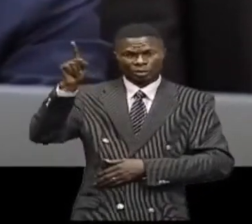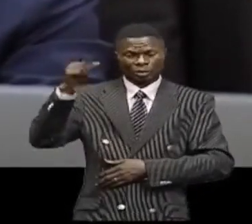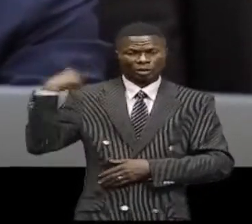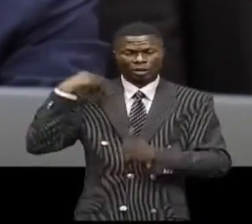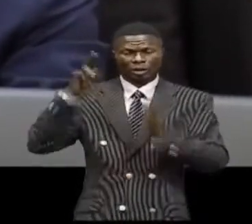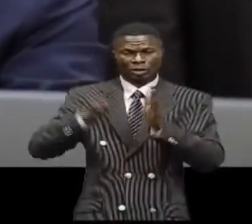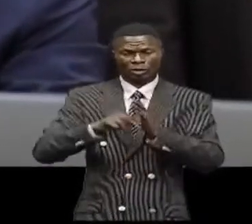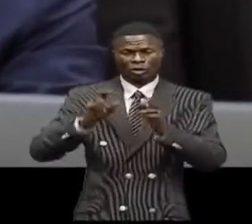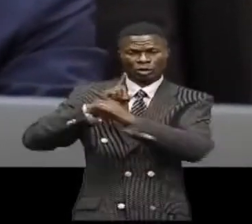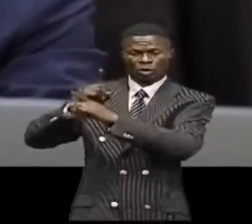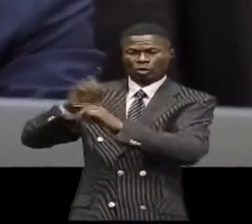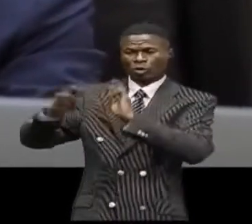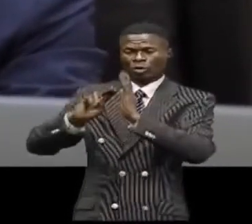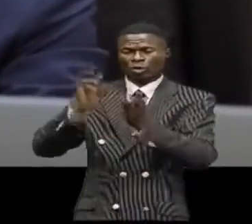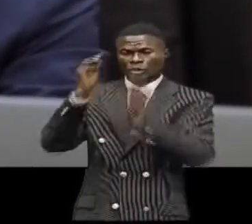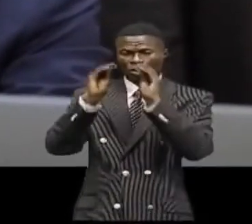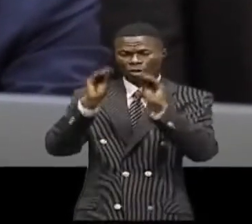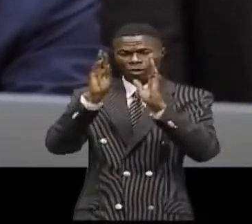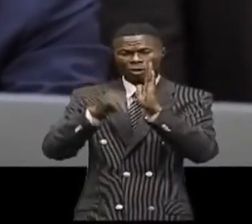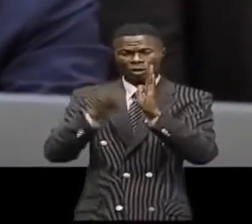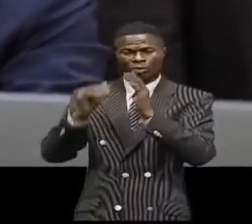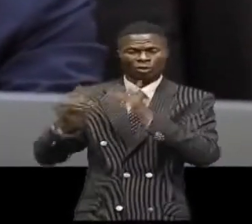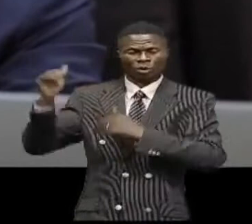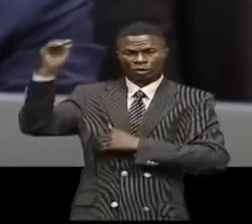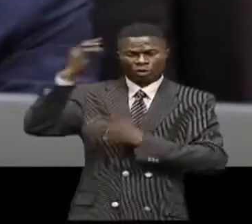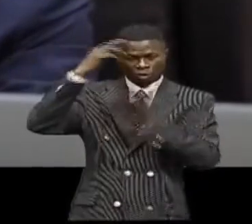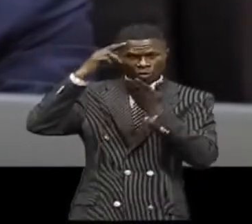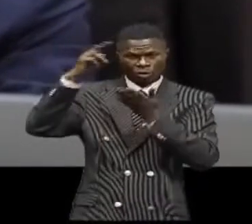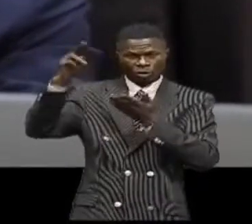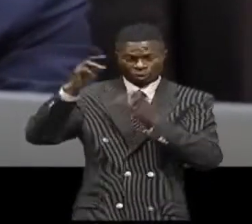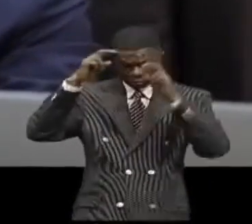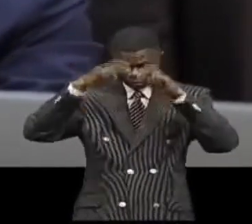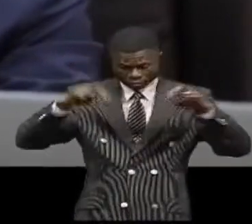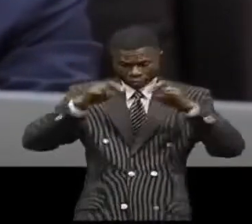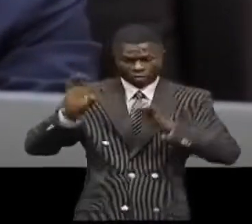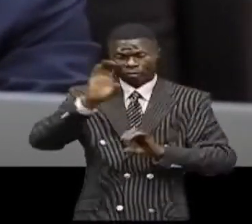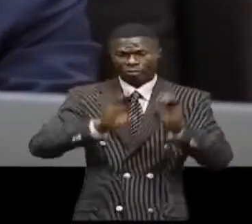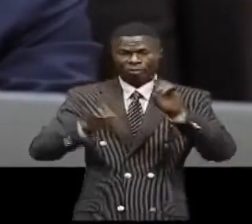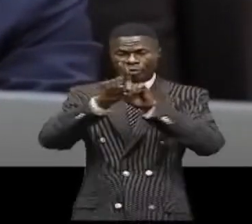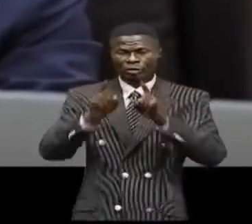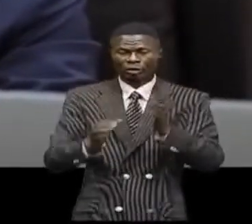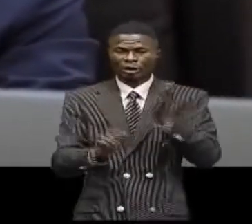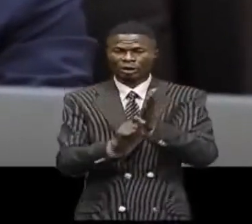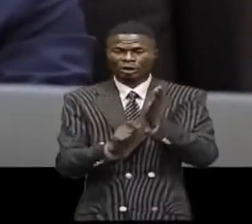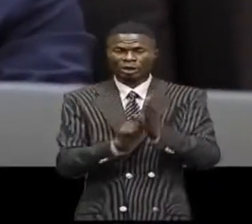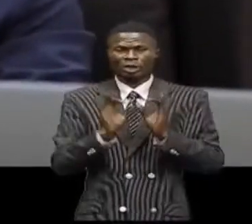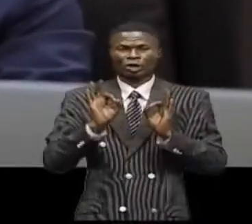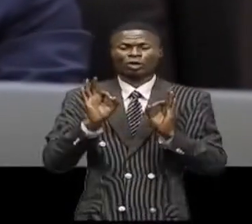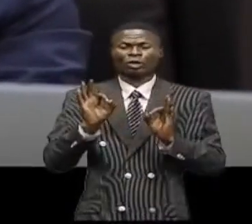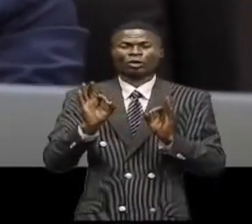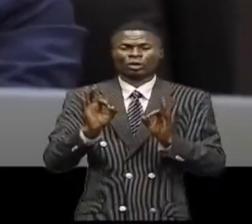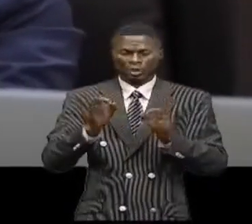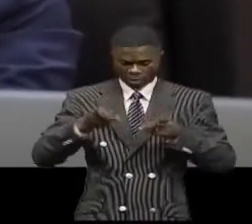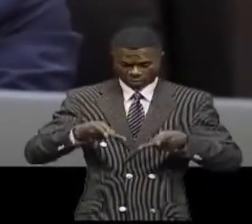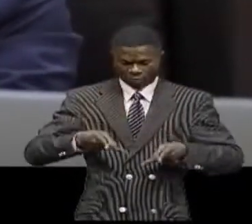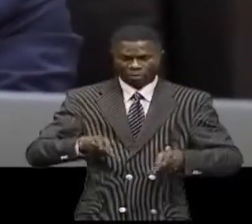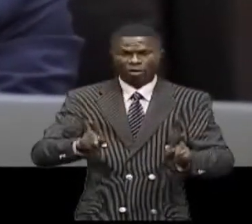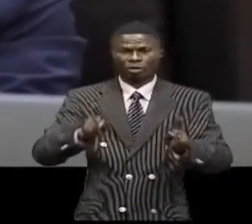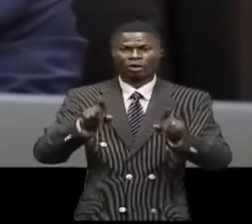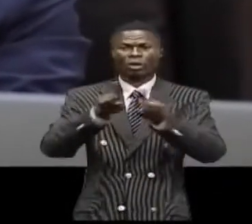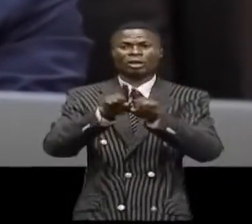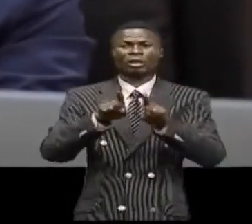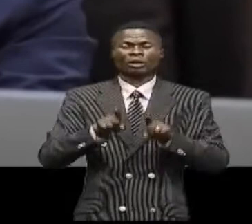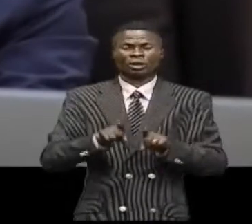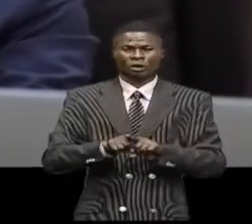bancs syndicats de l'enseignement supérieur et universitaire, recherche scientifique et innovation technologique, permettant ainsi